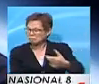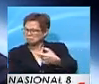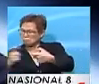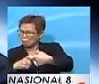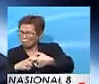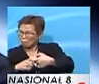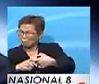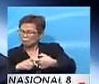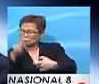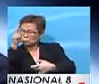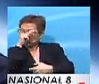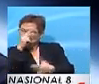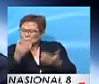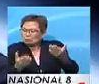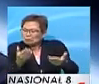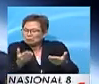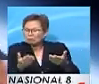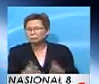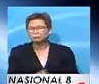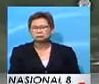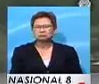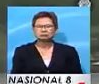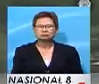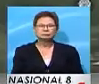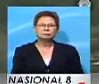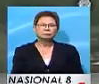unsur kecuaian